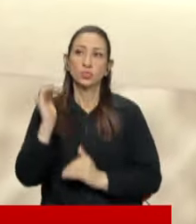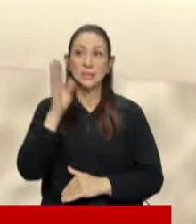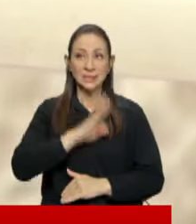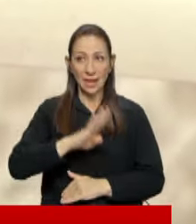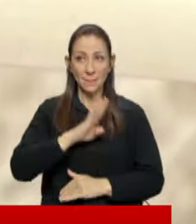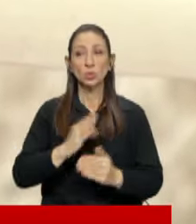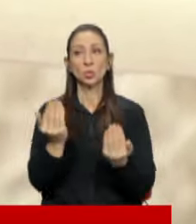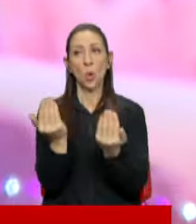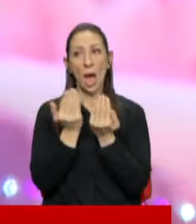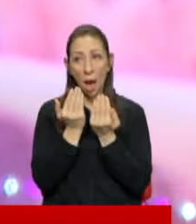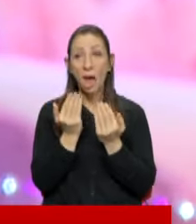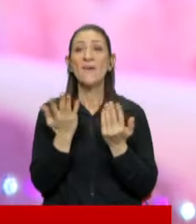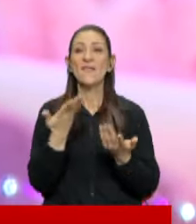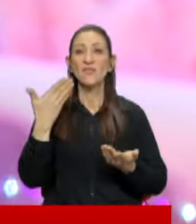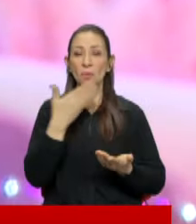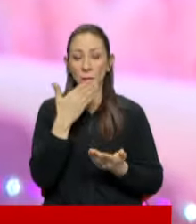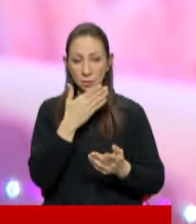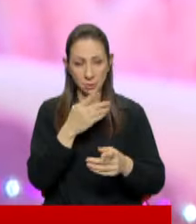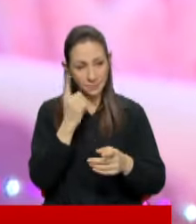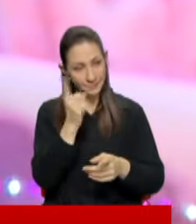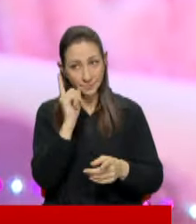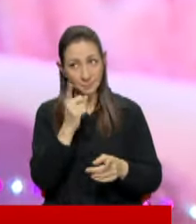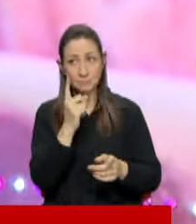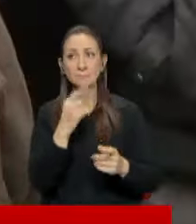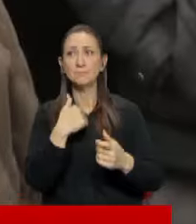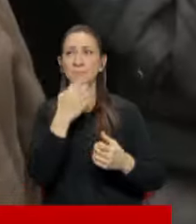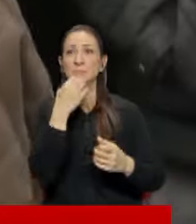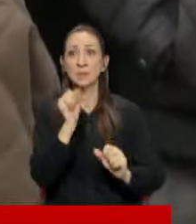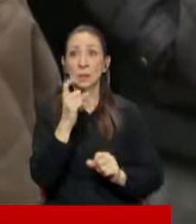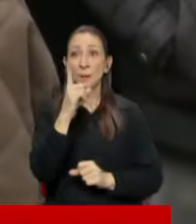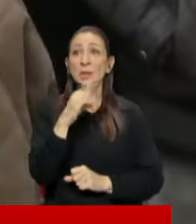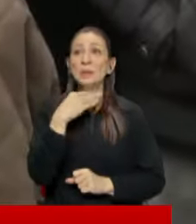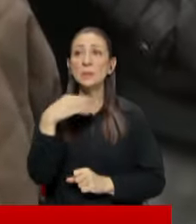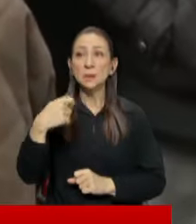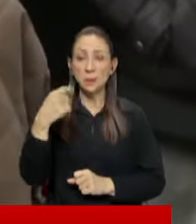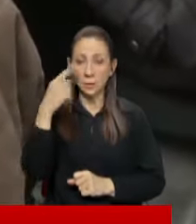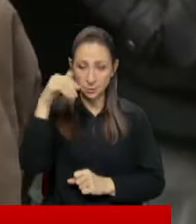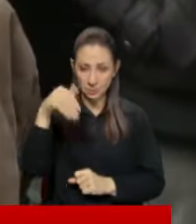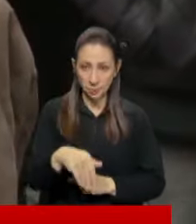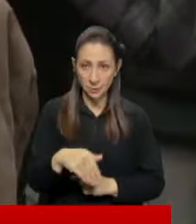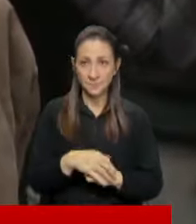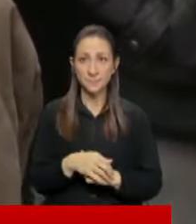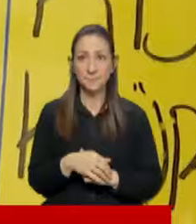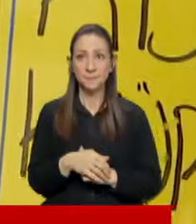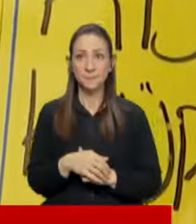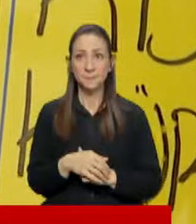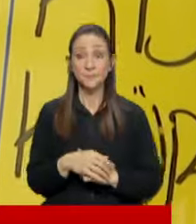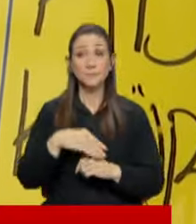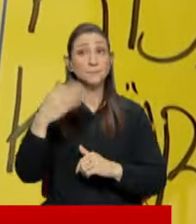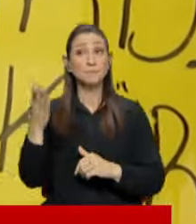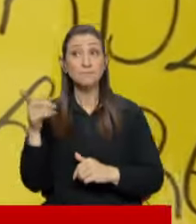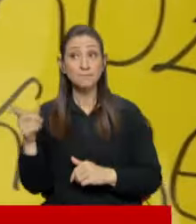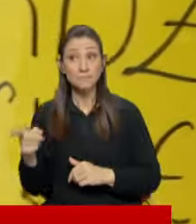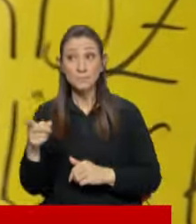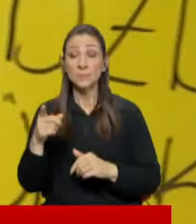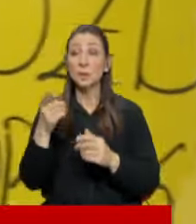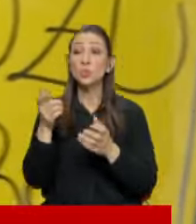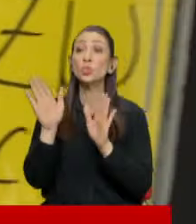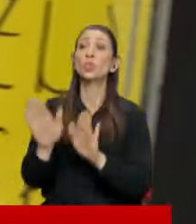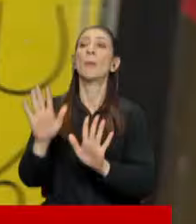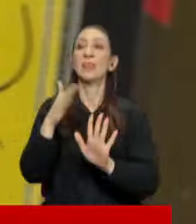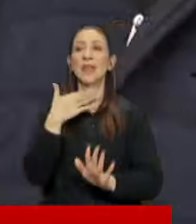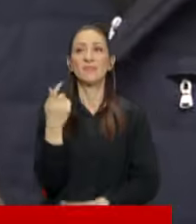sabır, dua istekleri ve fırsatçılara göz açtırmayacağız açıklamaları. Bir kilo kıymak için geliyor buraya, bir kilo kıymak için. Diğer tarafta ise